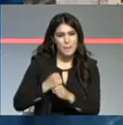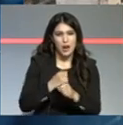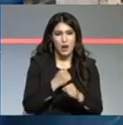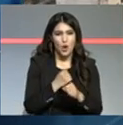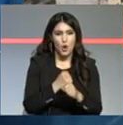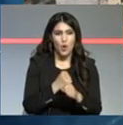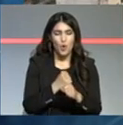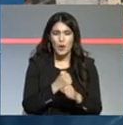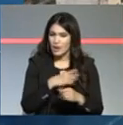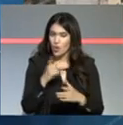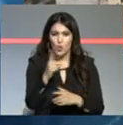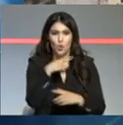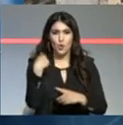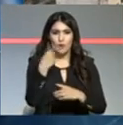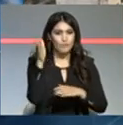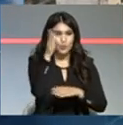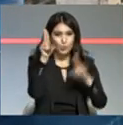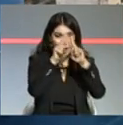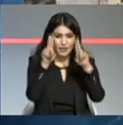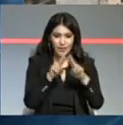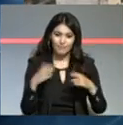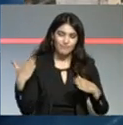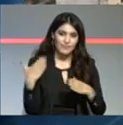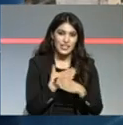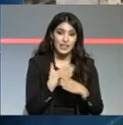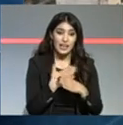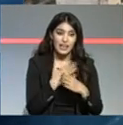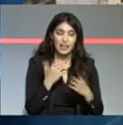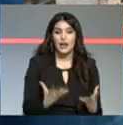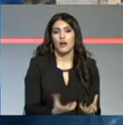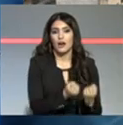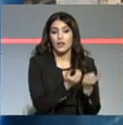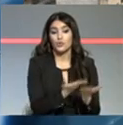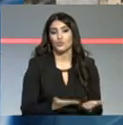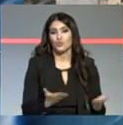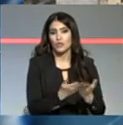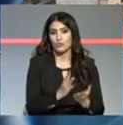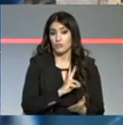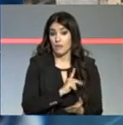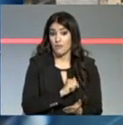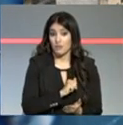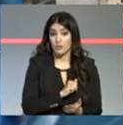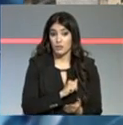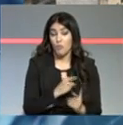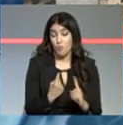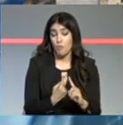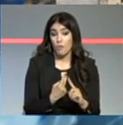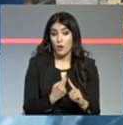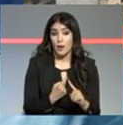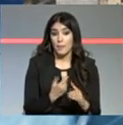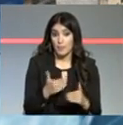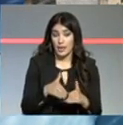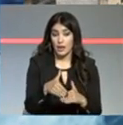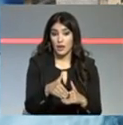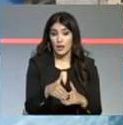كل الجهود الدوليه لمعالجه الموضوع في اجل يعني اه اصل القضيه وقضيه